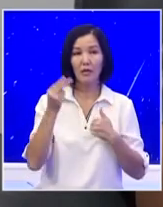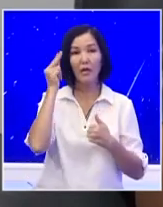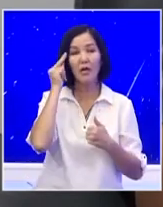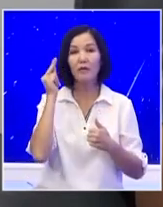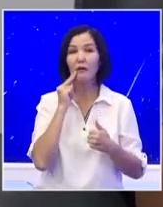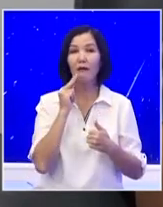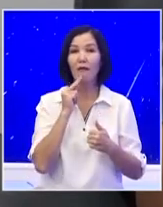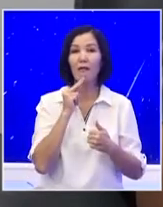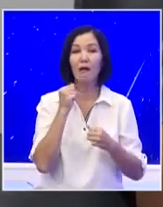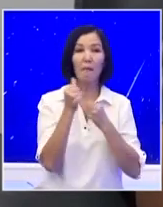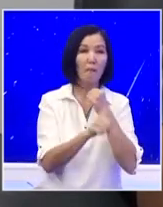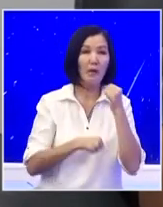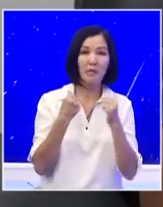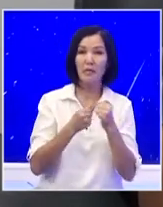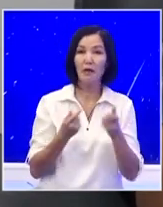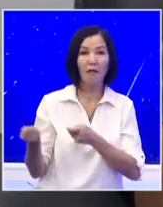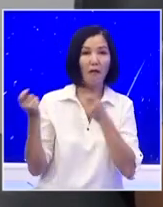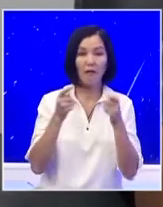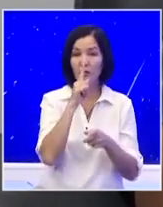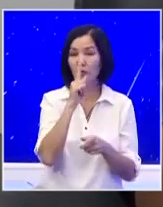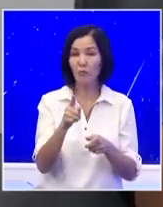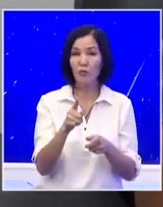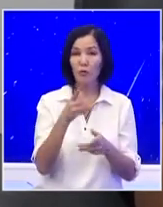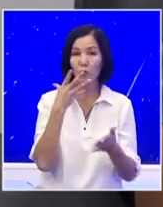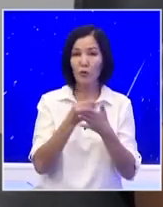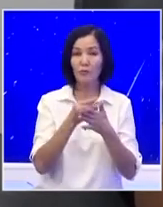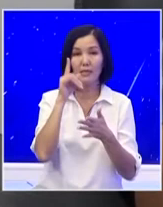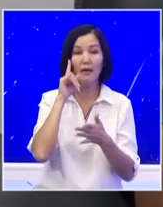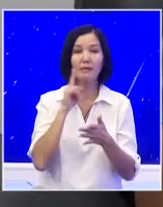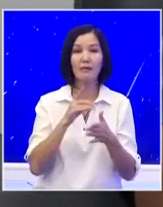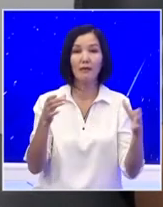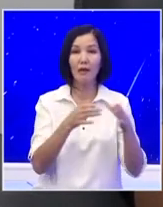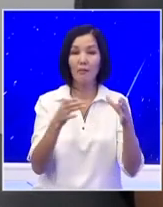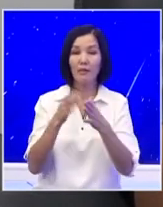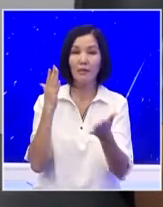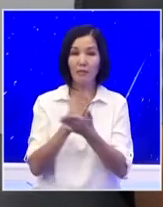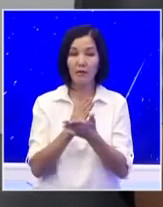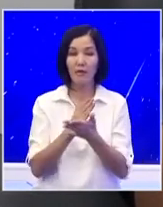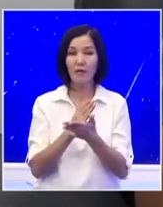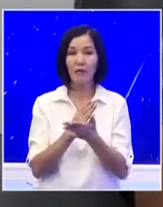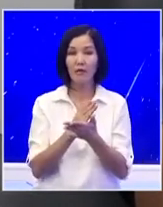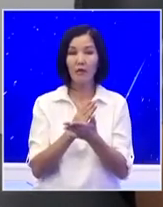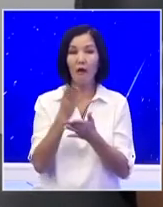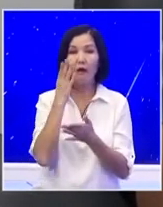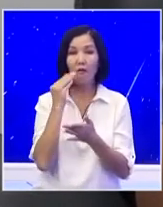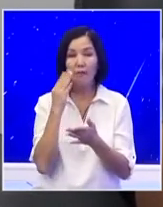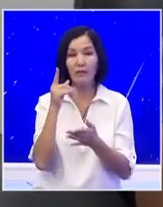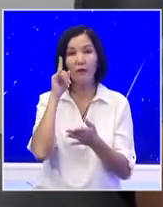Тек қана өзіміздің компанияларымыз бар. Инистил деген бар, Шериф Металл деген бар Алматыда.